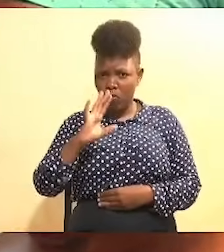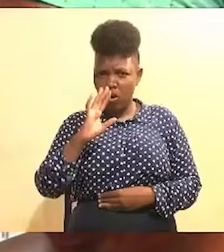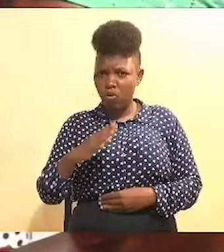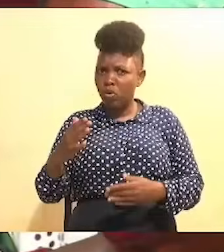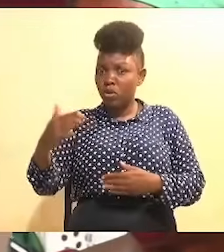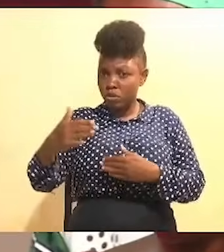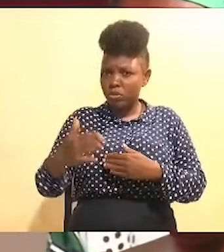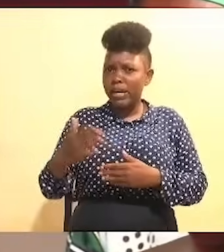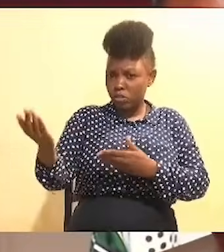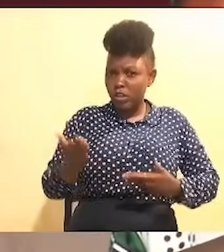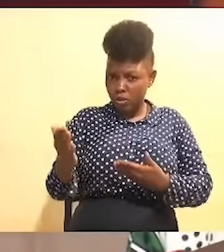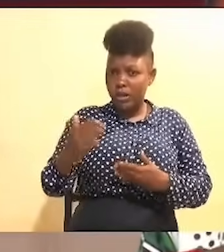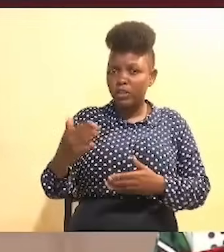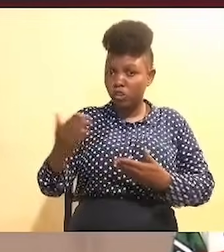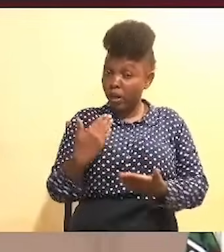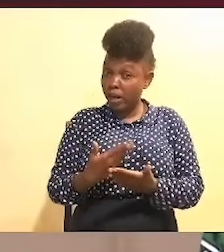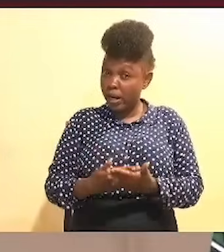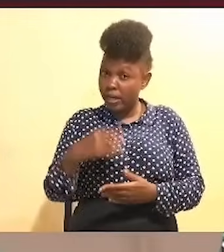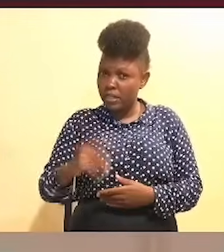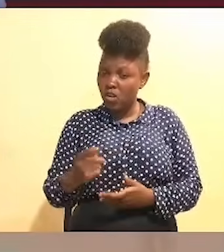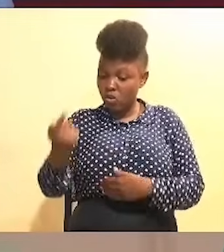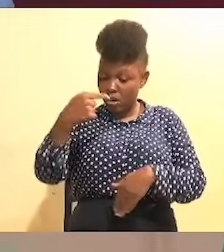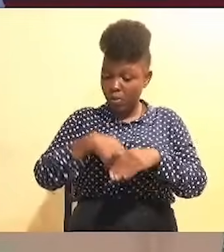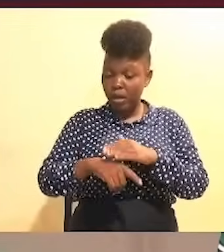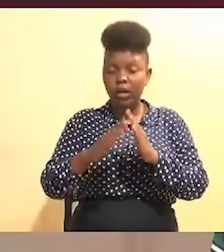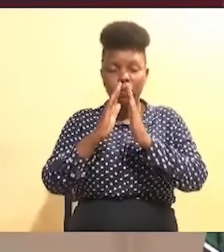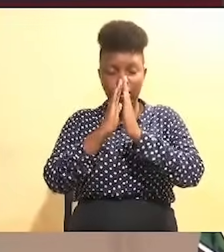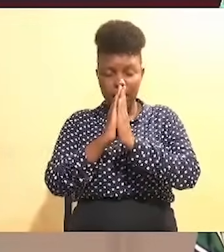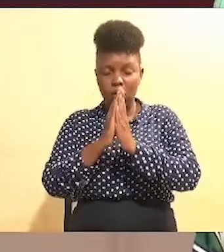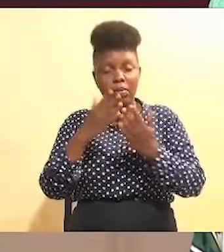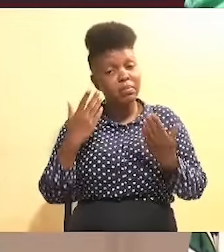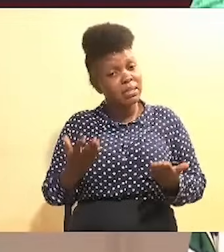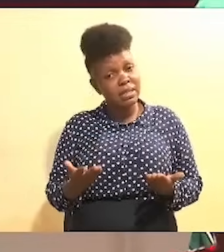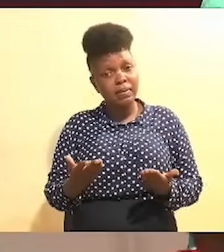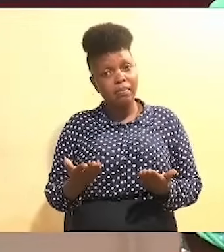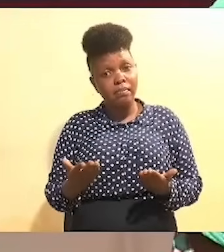hapo mbele. Njoo tu mbele hapo haraka sana tunapoingia kwenye maombi sasa.